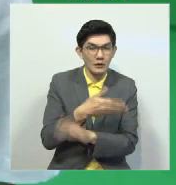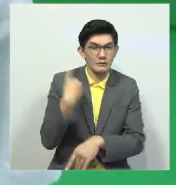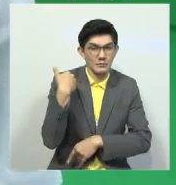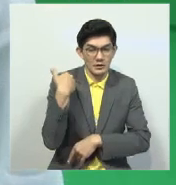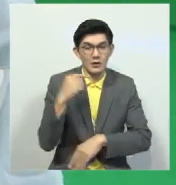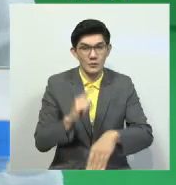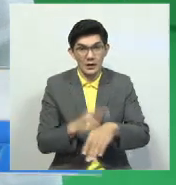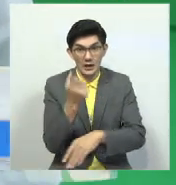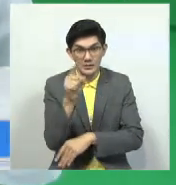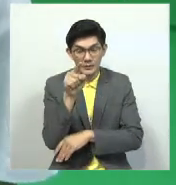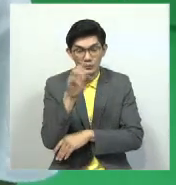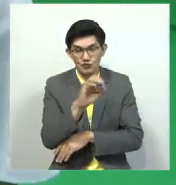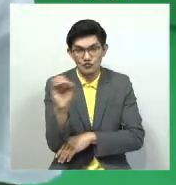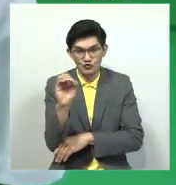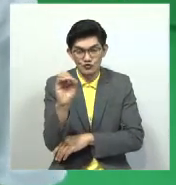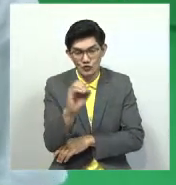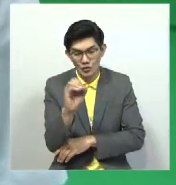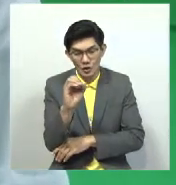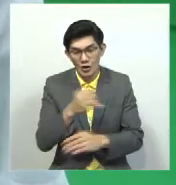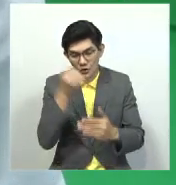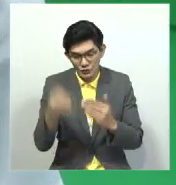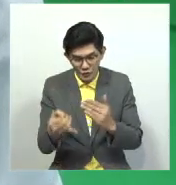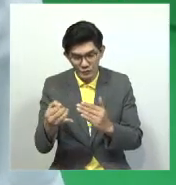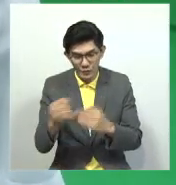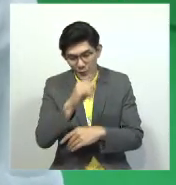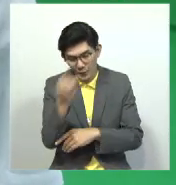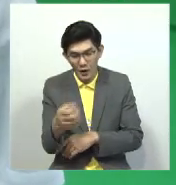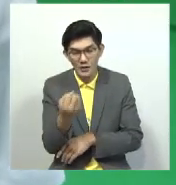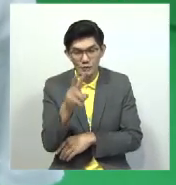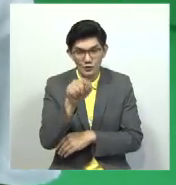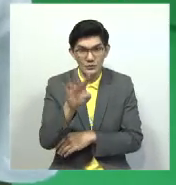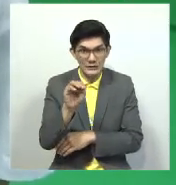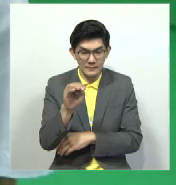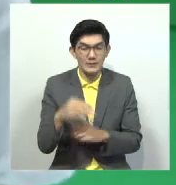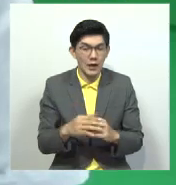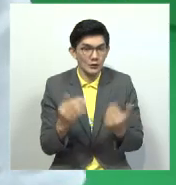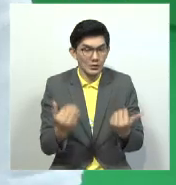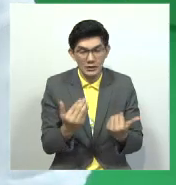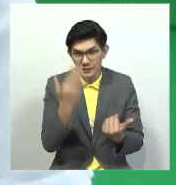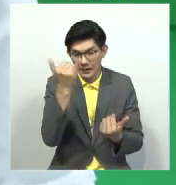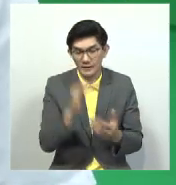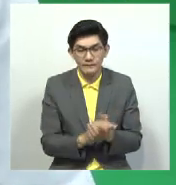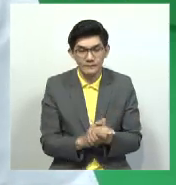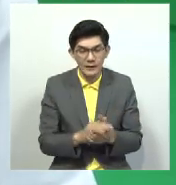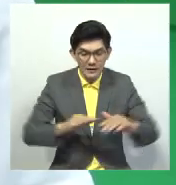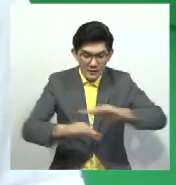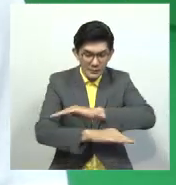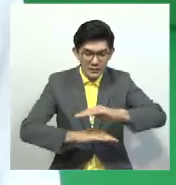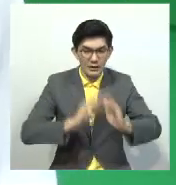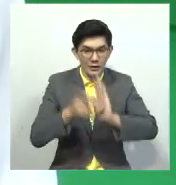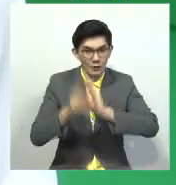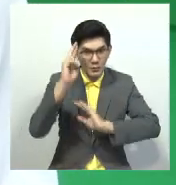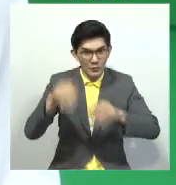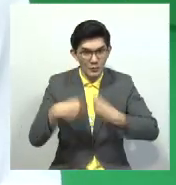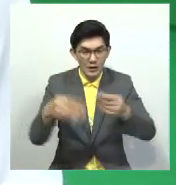เริ่มตั้งแต่ 11:00 น.เลยแล้วก็ไปจบประมาณ 12:40 น.ทั้งนี้เพื่อที่จะปูพื้นฐานความรู้